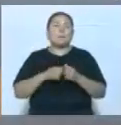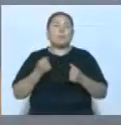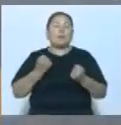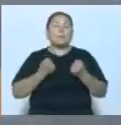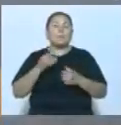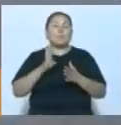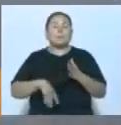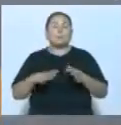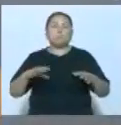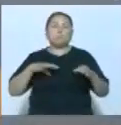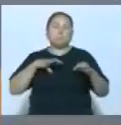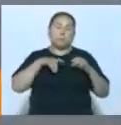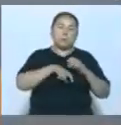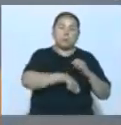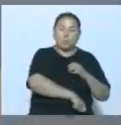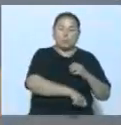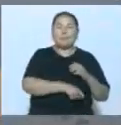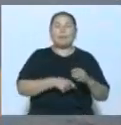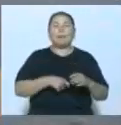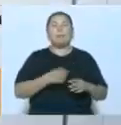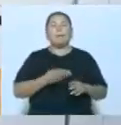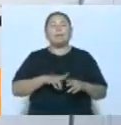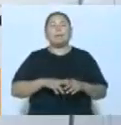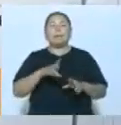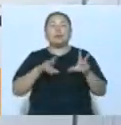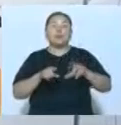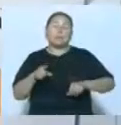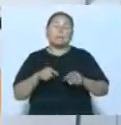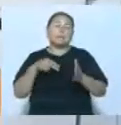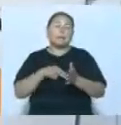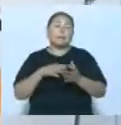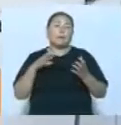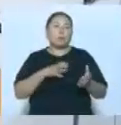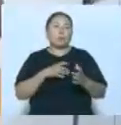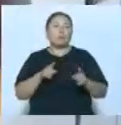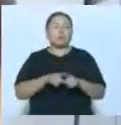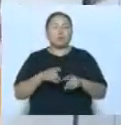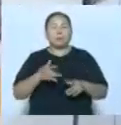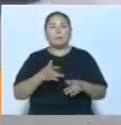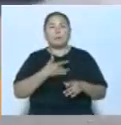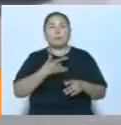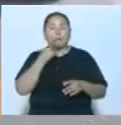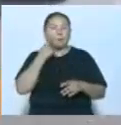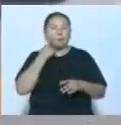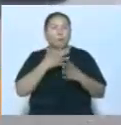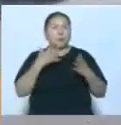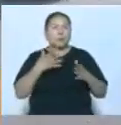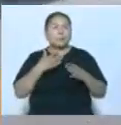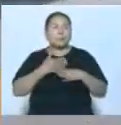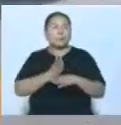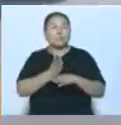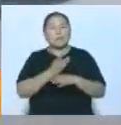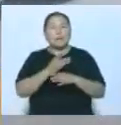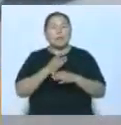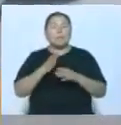рулем без пристегнутого ремня безопасности. Состояние автобуса также подверглось критике. На одном из них замечена большая трещина на